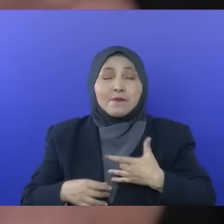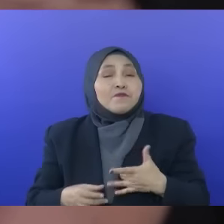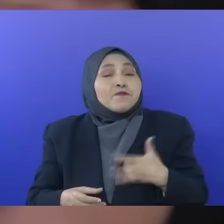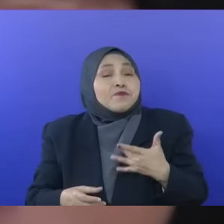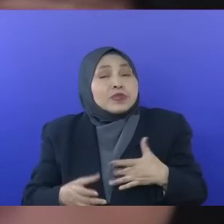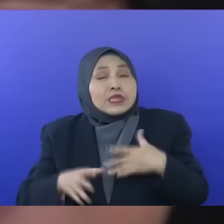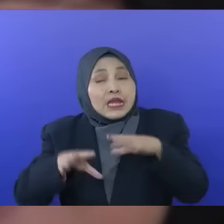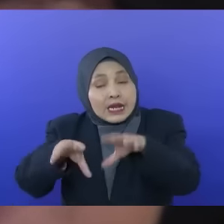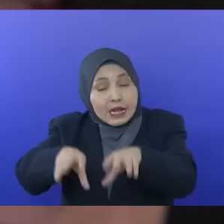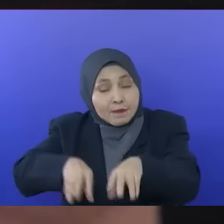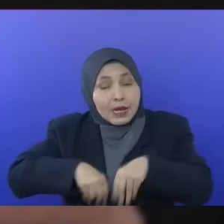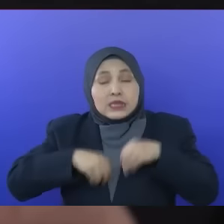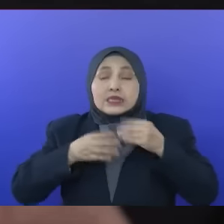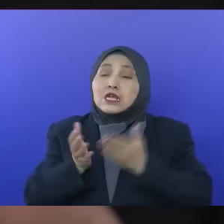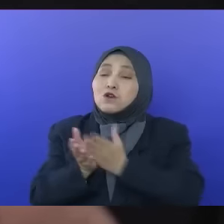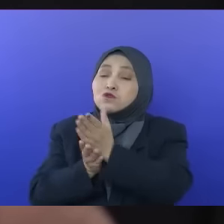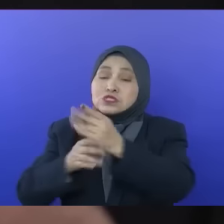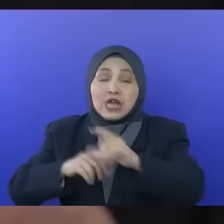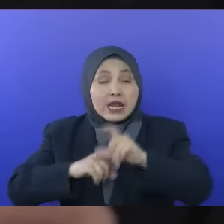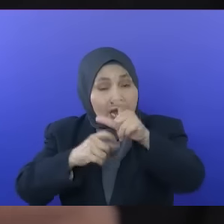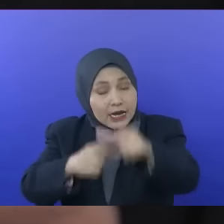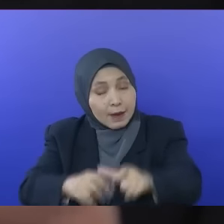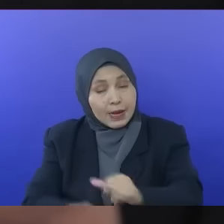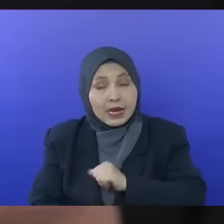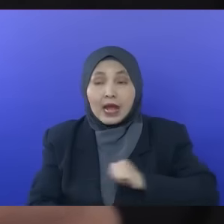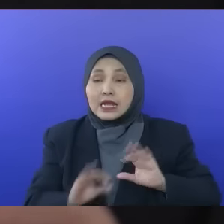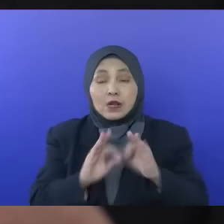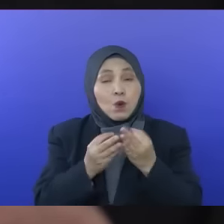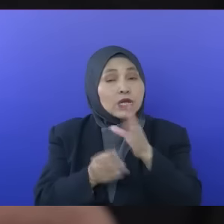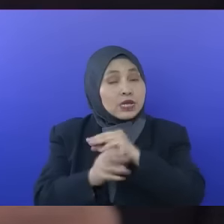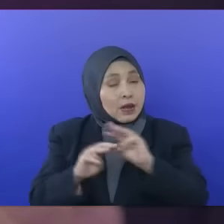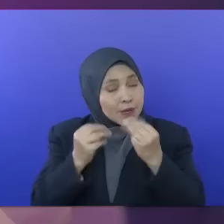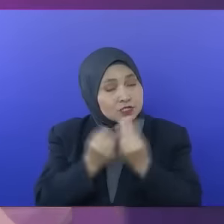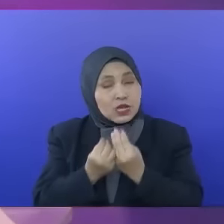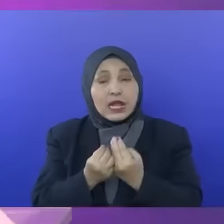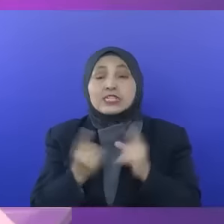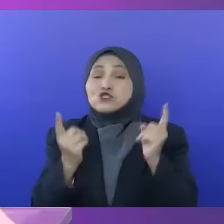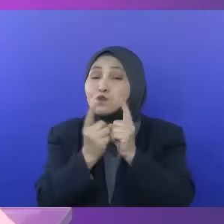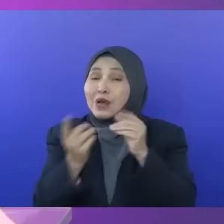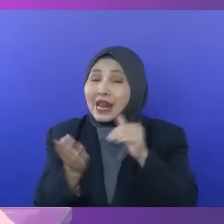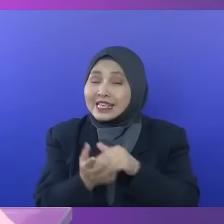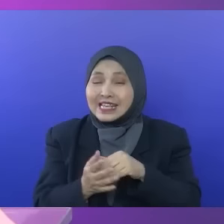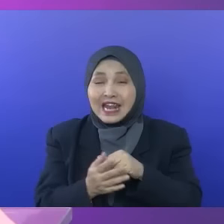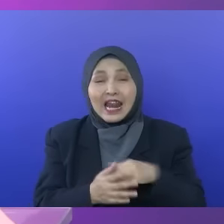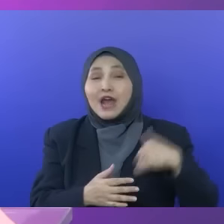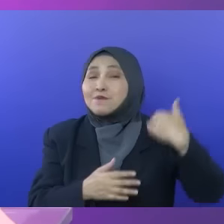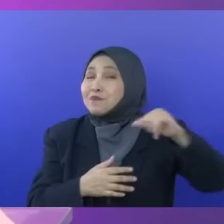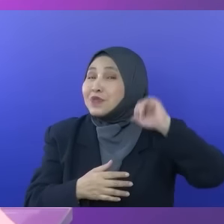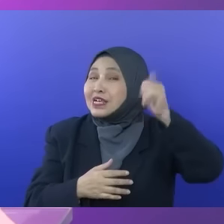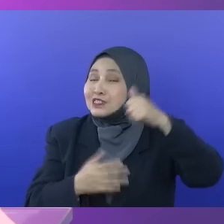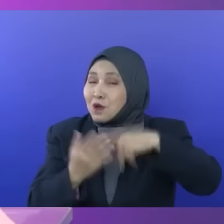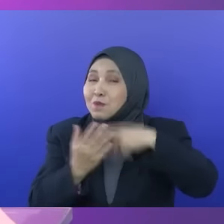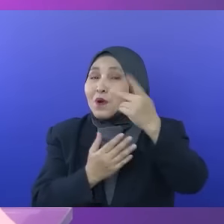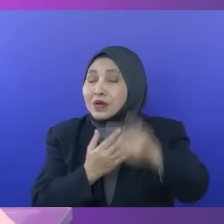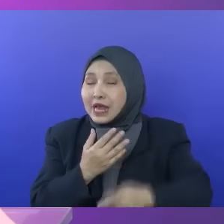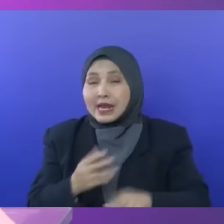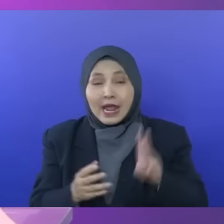dan terus kita hadiahkan kepada adik keluarga dan masyarakat kita insya Allah kita ketemu lagi dalam episode 100